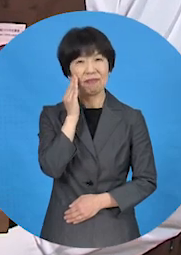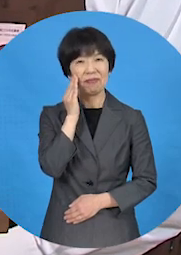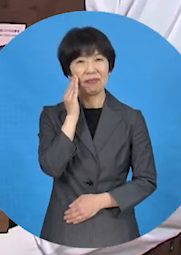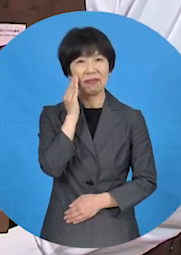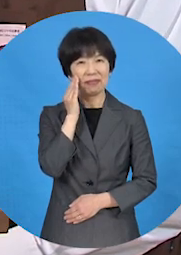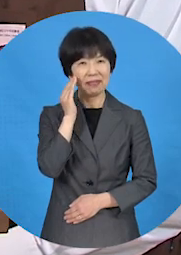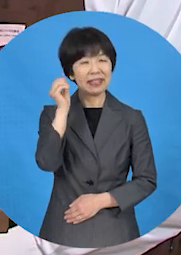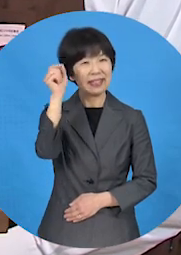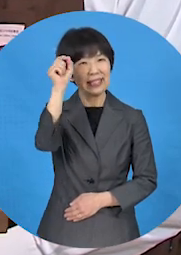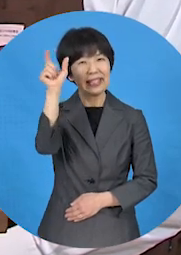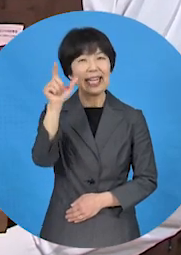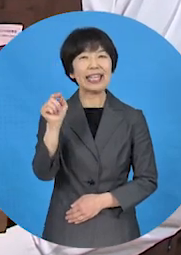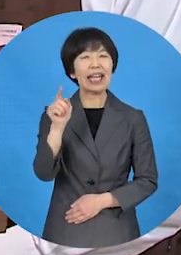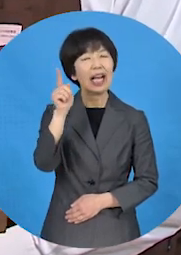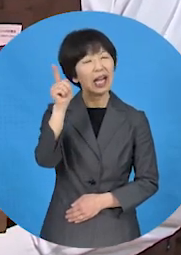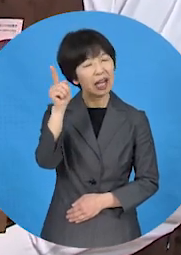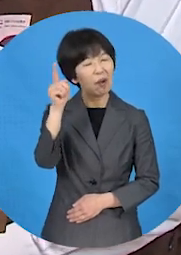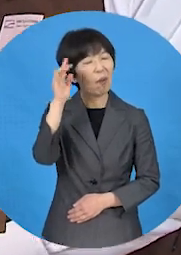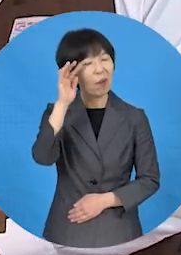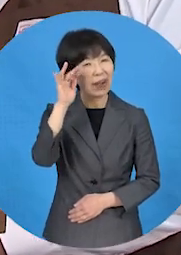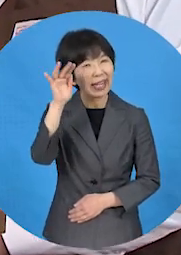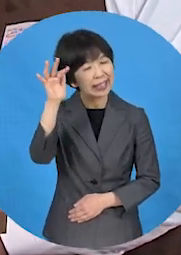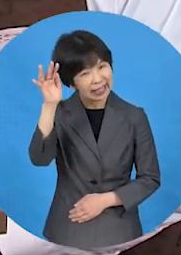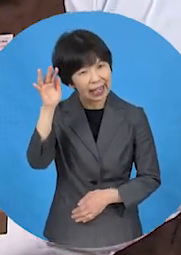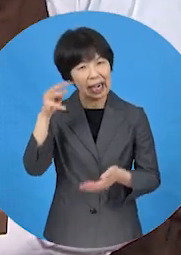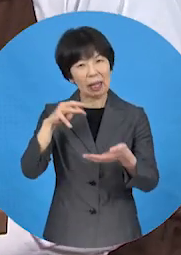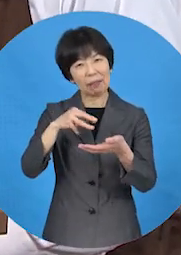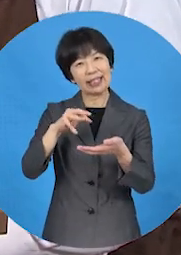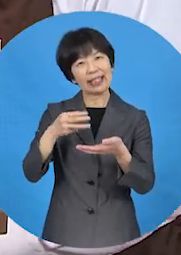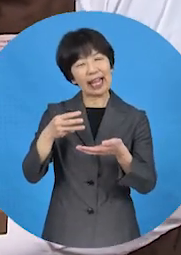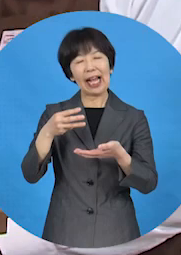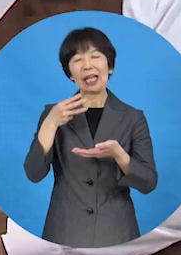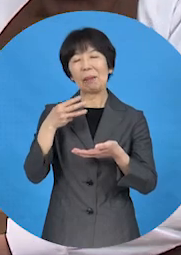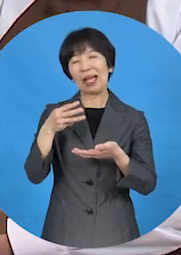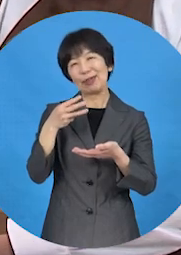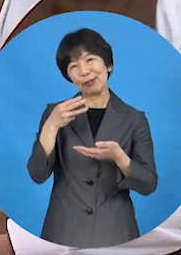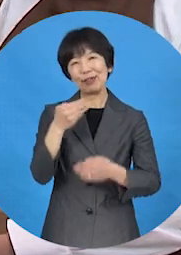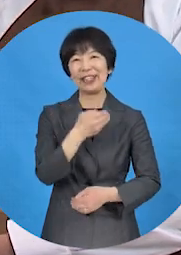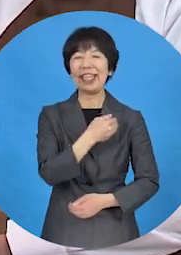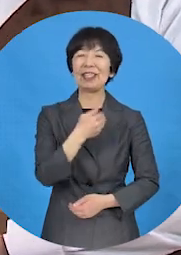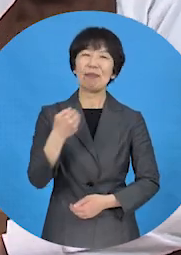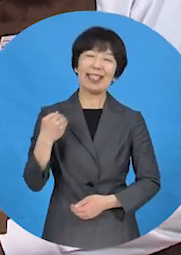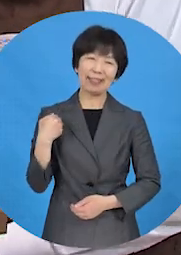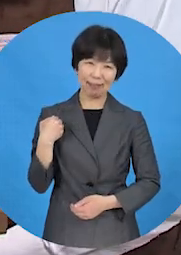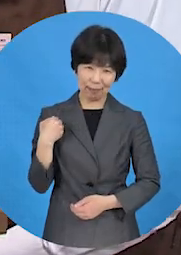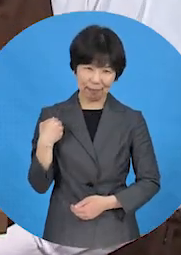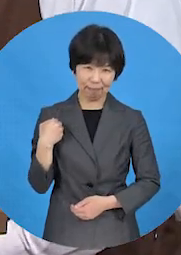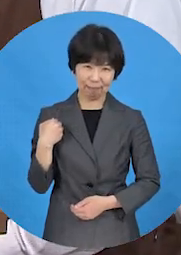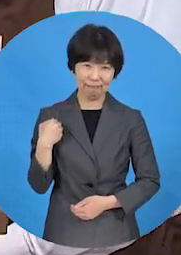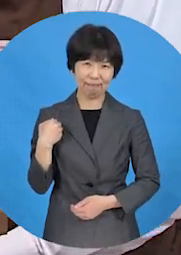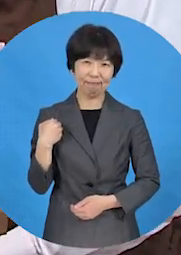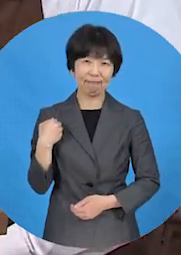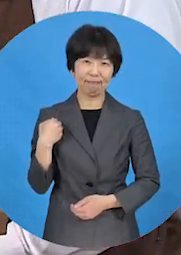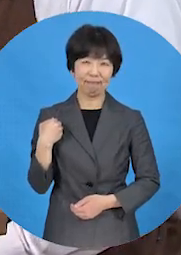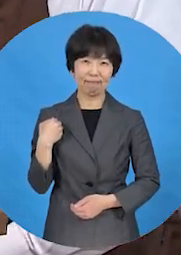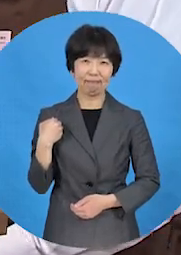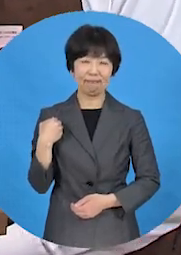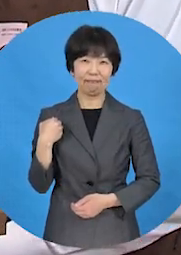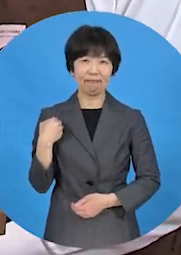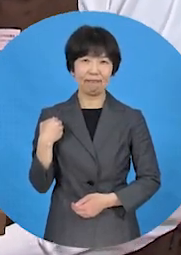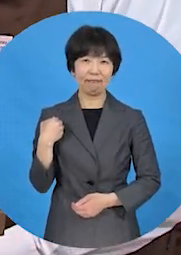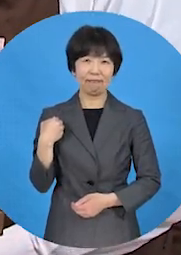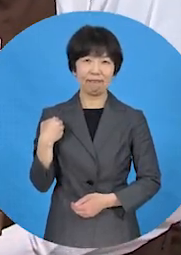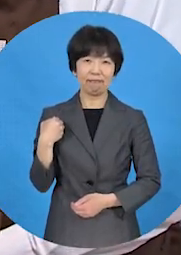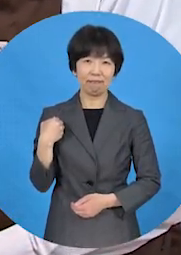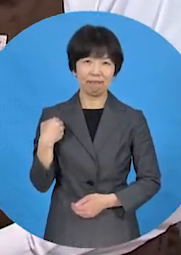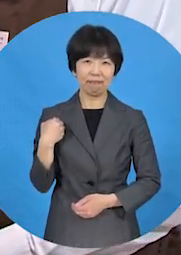あ、いいですね、ここイタリアを感じながら ありがとうございます 食べることできますね、 はい、ちょうど隣がボロニャ絵本館の位置